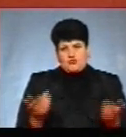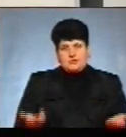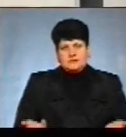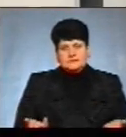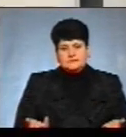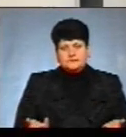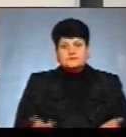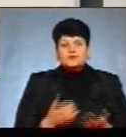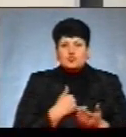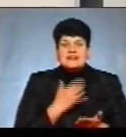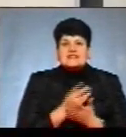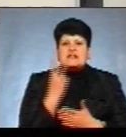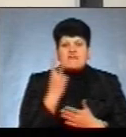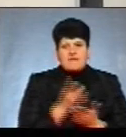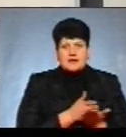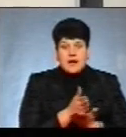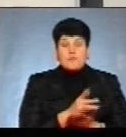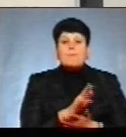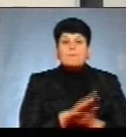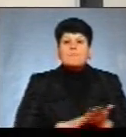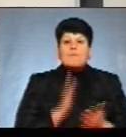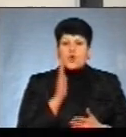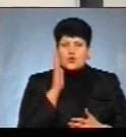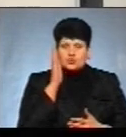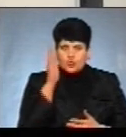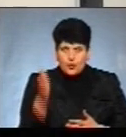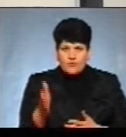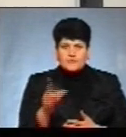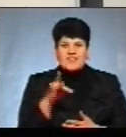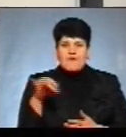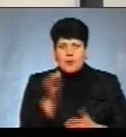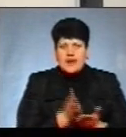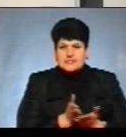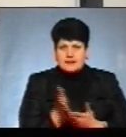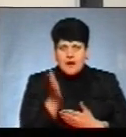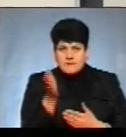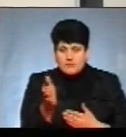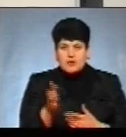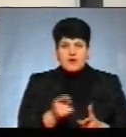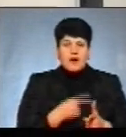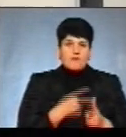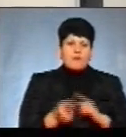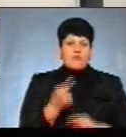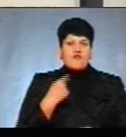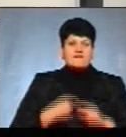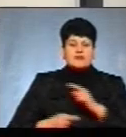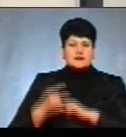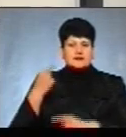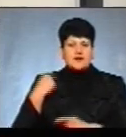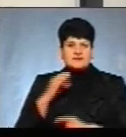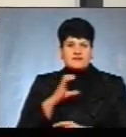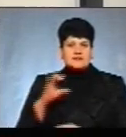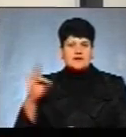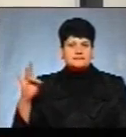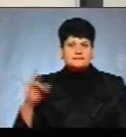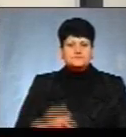коштів. Тому є в нас два варіанти. Або ми продовжуємо рухатися в тому європейському напрямку, або ми повертаємося